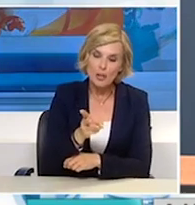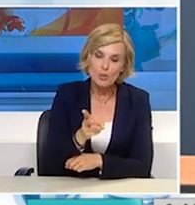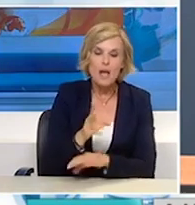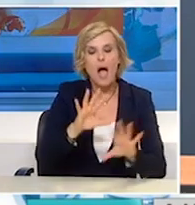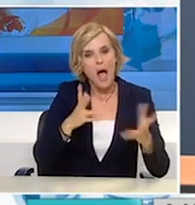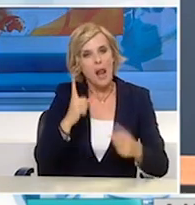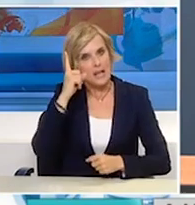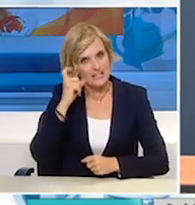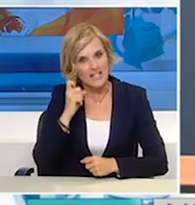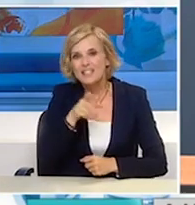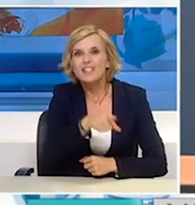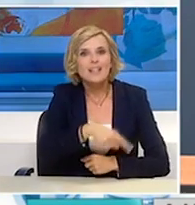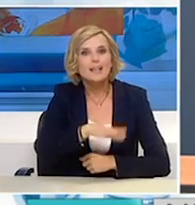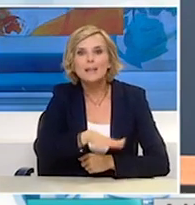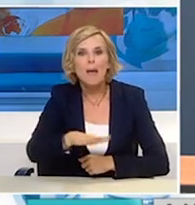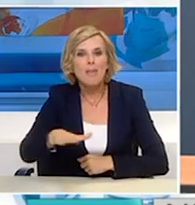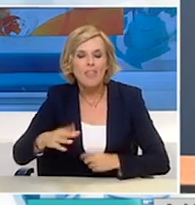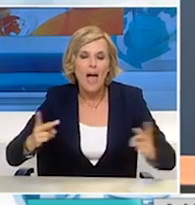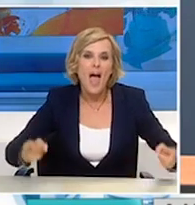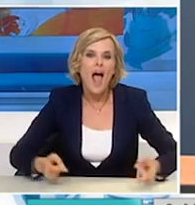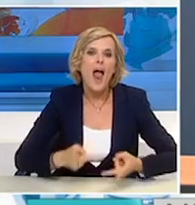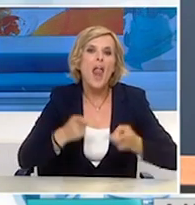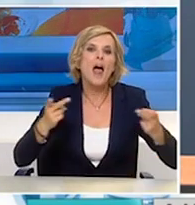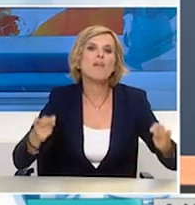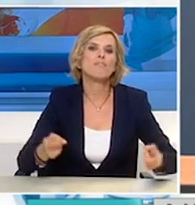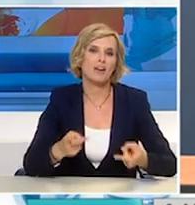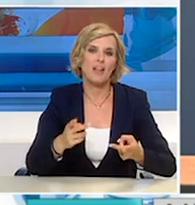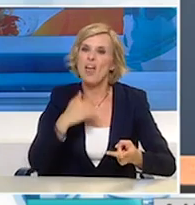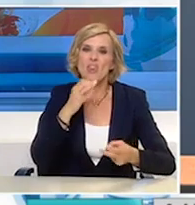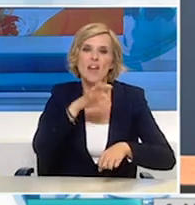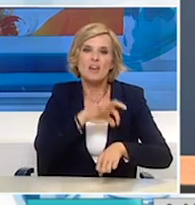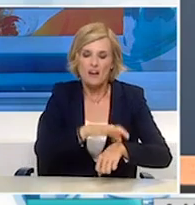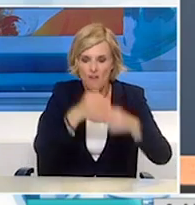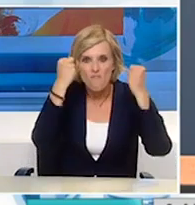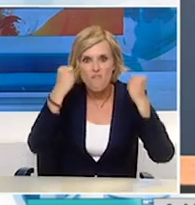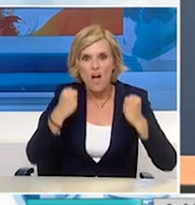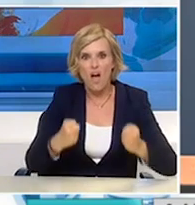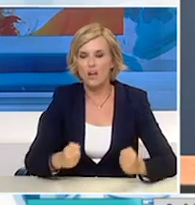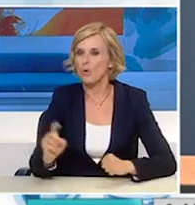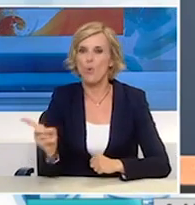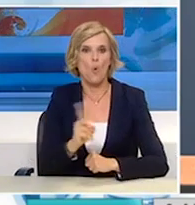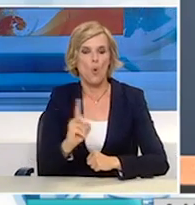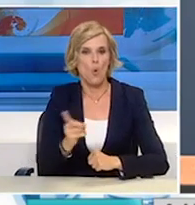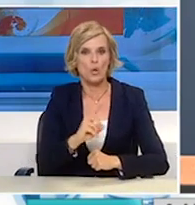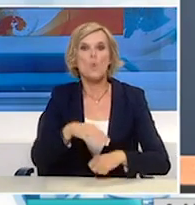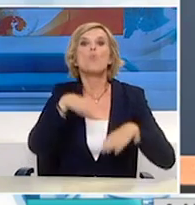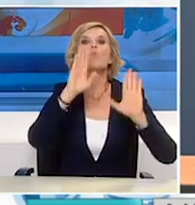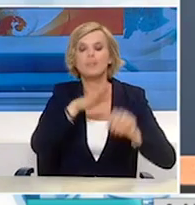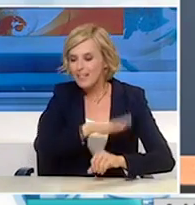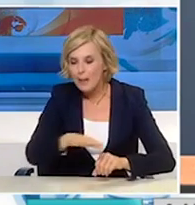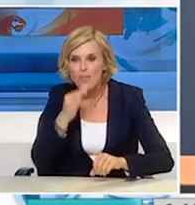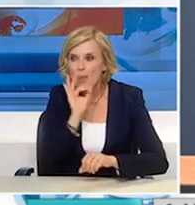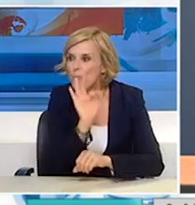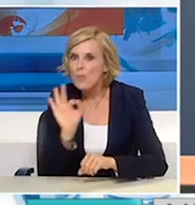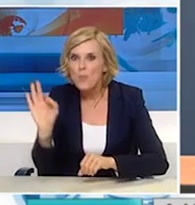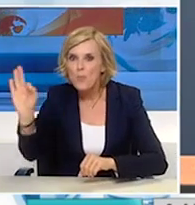μολυνθούν και νοσούν ηπιότερα, ενώ ο ρόλος τους στη μετάδοση της νόσου φαίνεται να υπάρχει, αλλά ίσως σε περιορισμένο βαθμό. Ακόμα